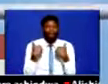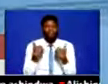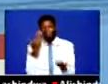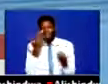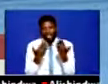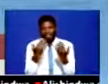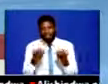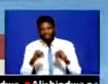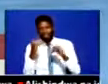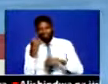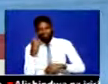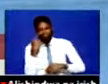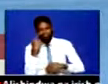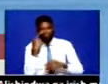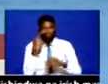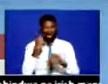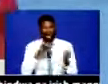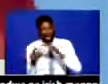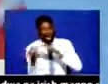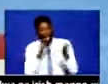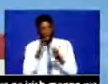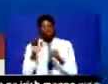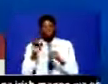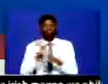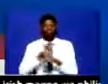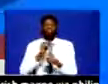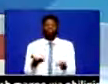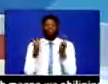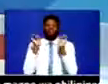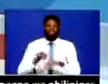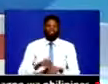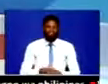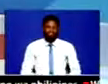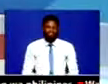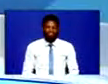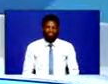ya kuweza kujipima nguvu. Frederick Mwoki, Darubini, michezo.